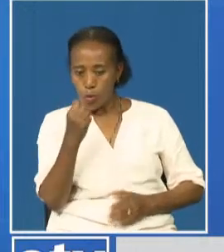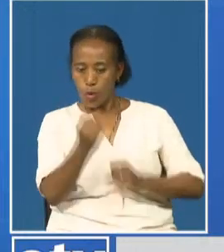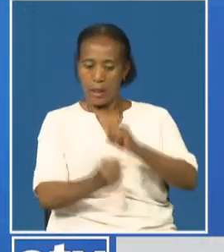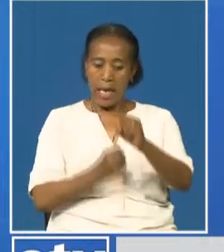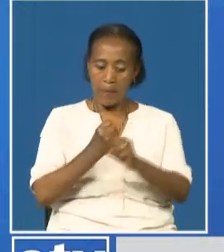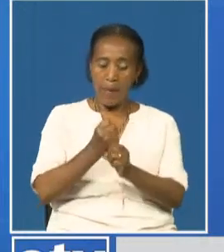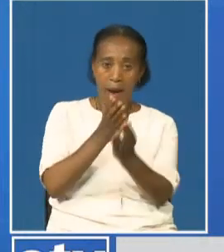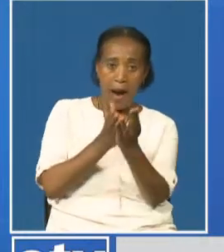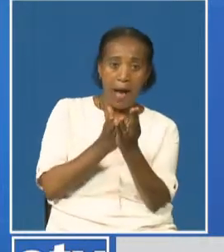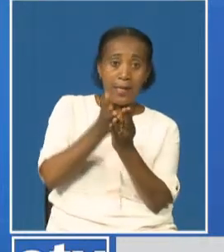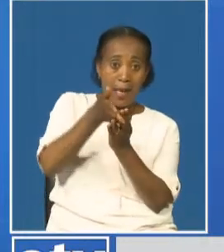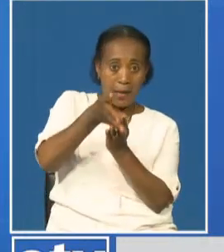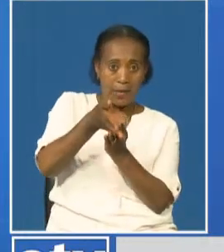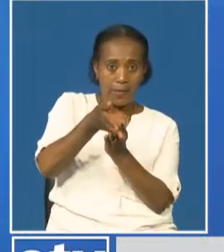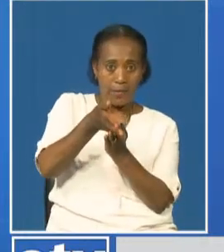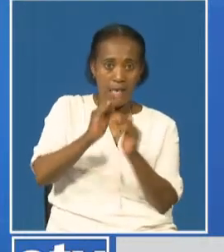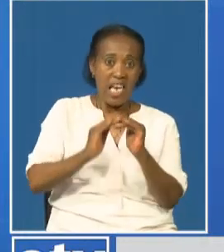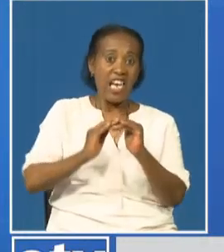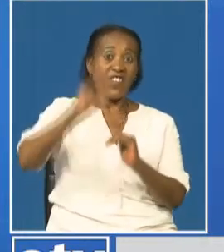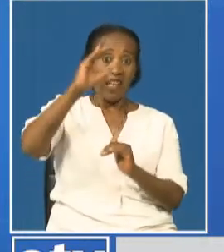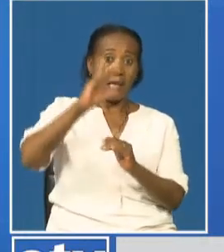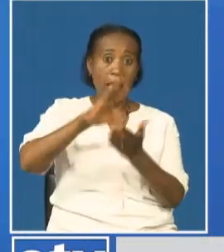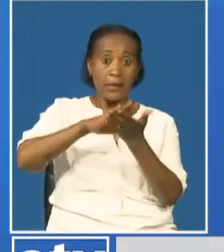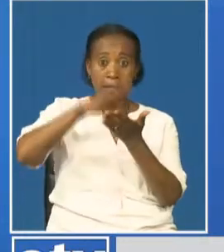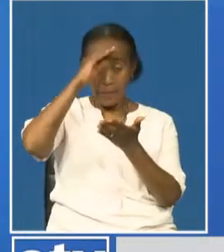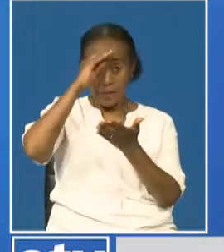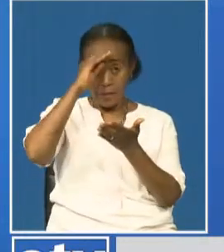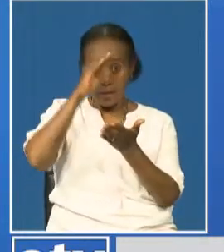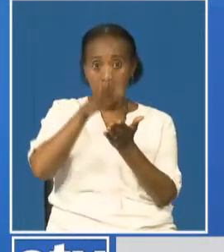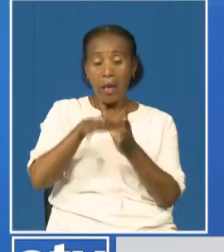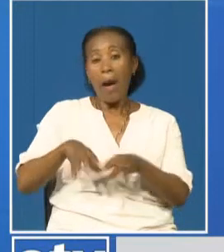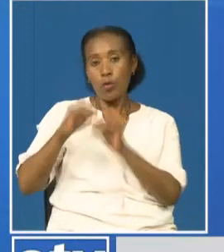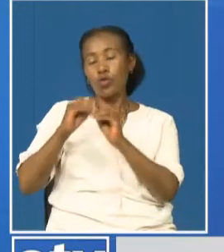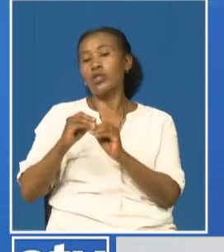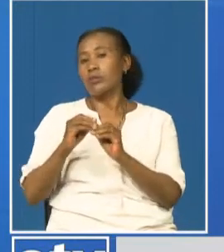ከድሚያ አንጻርም የሃይ ስኩል ተማሪዎችን የሚመለከት አይመስለኝም